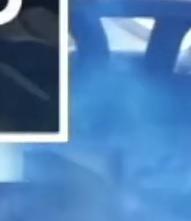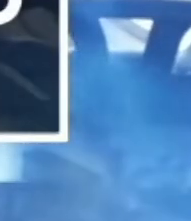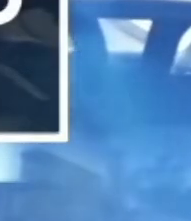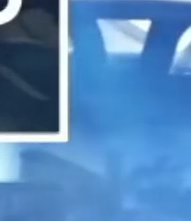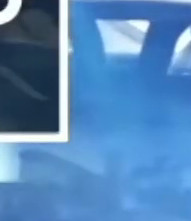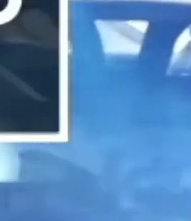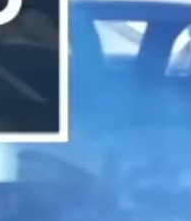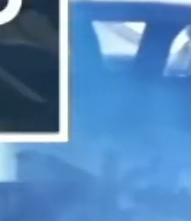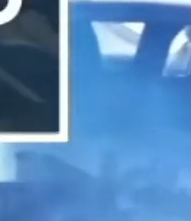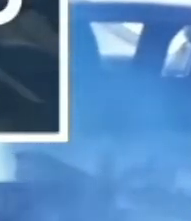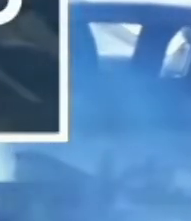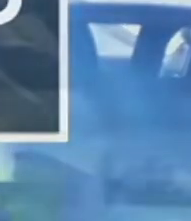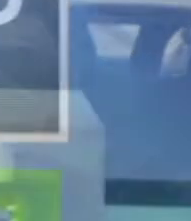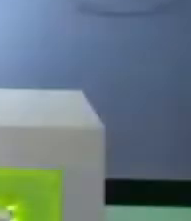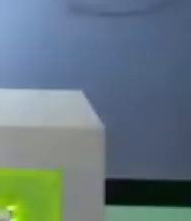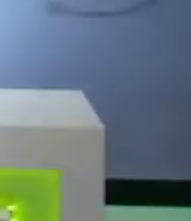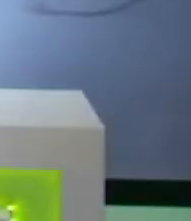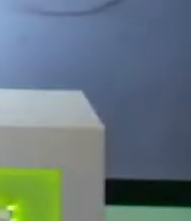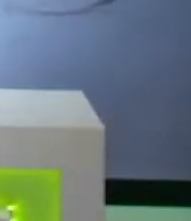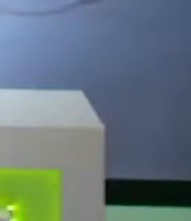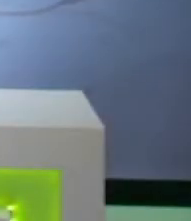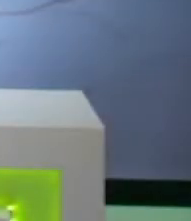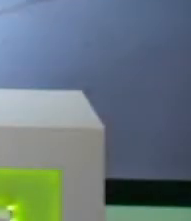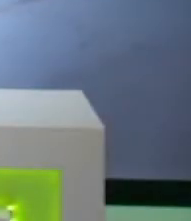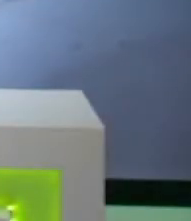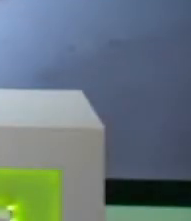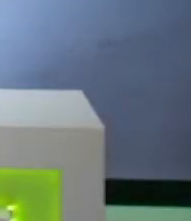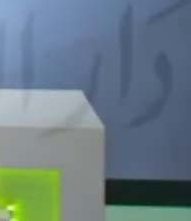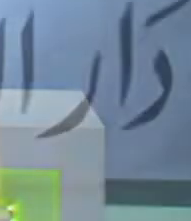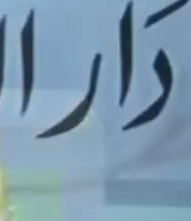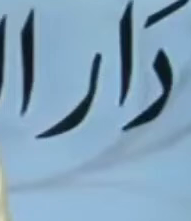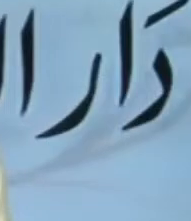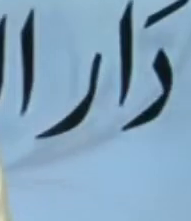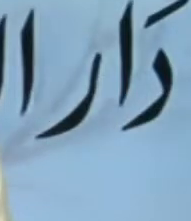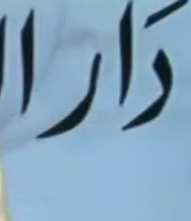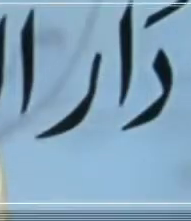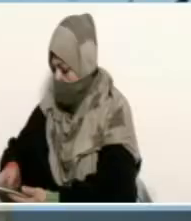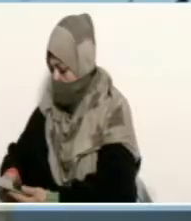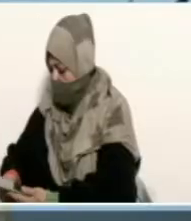فللإفتاء عندهم كنوز تحيل